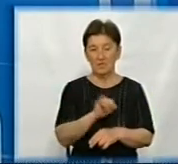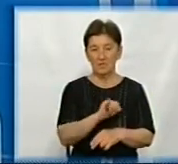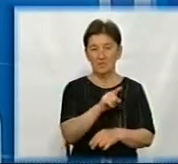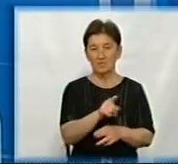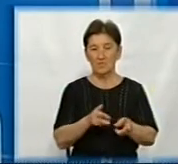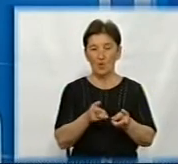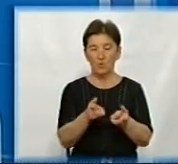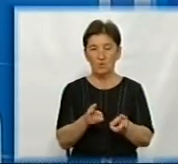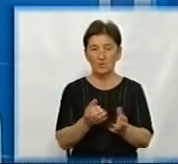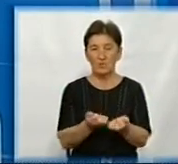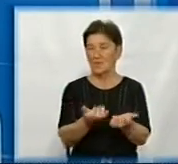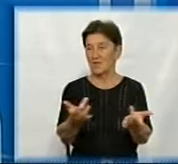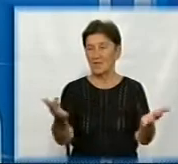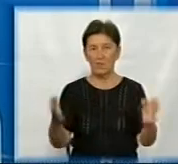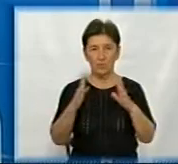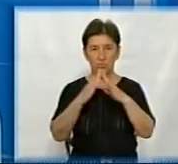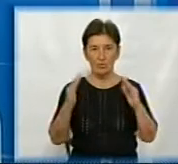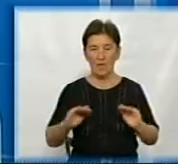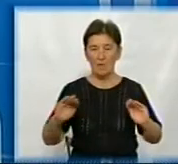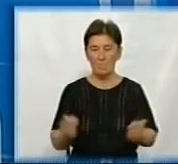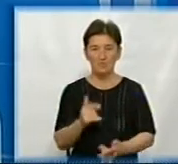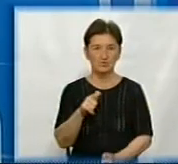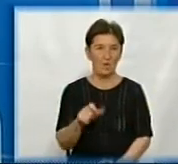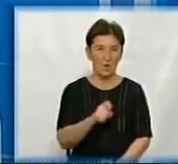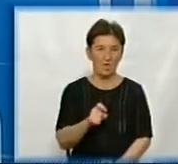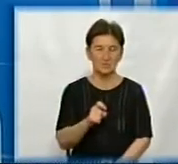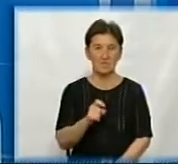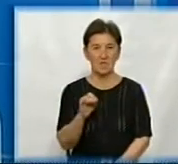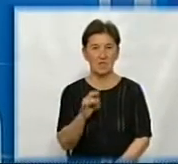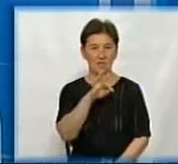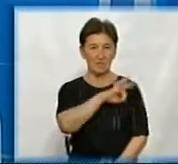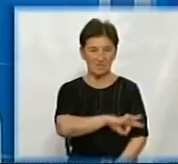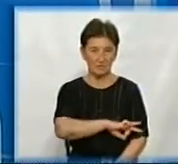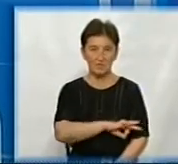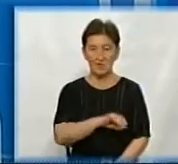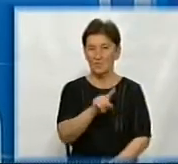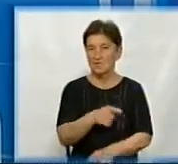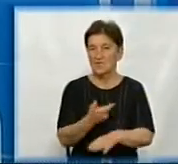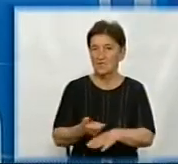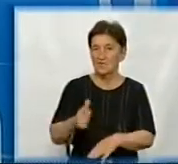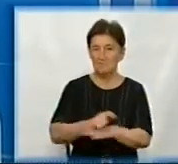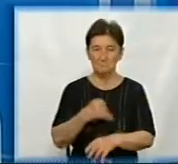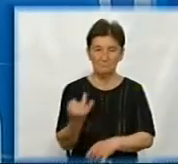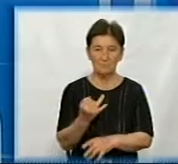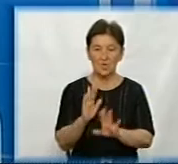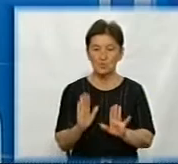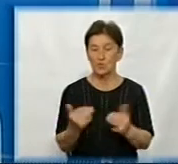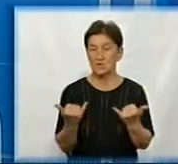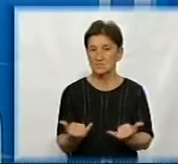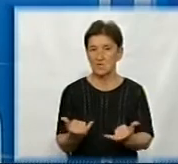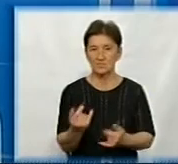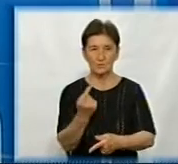опалюють кілька будинків. Витрачають менше газу, більш ефективні, і ось найцікавіше, вони тільки зараз